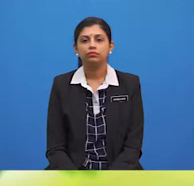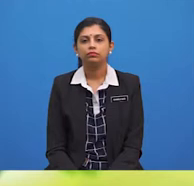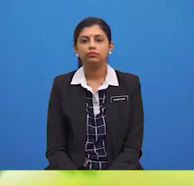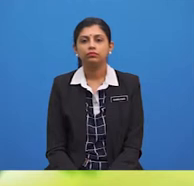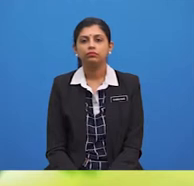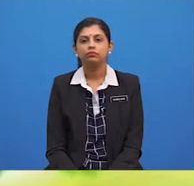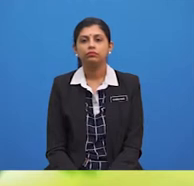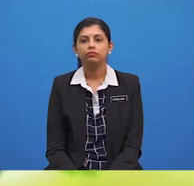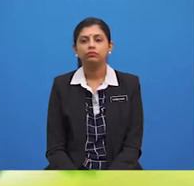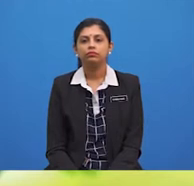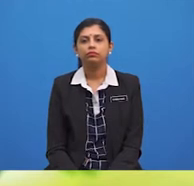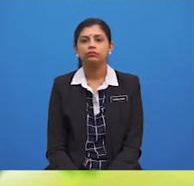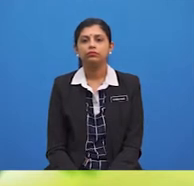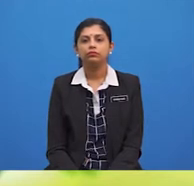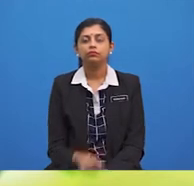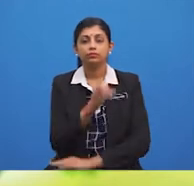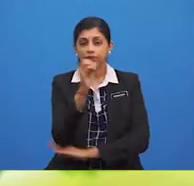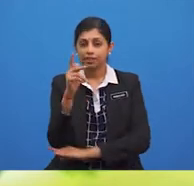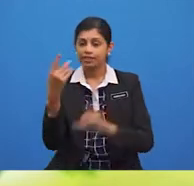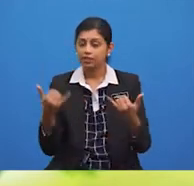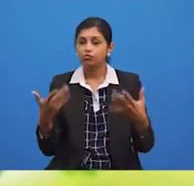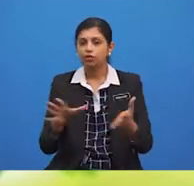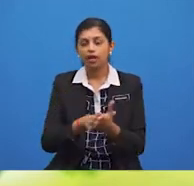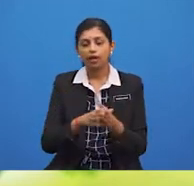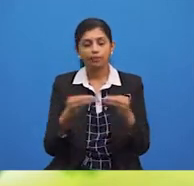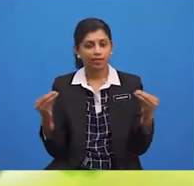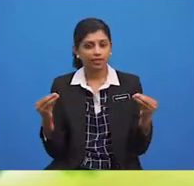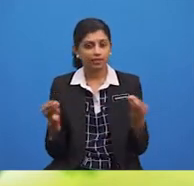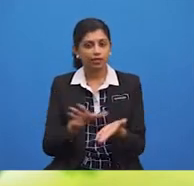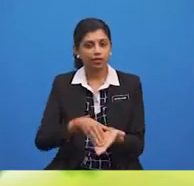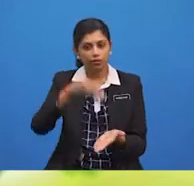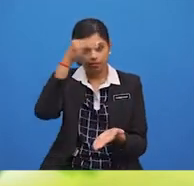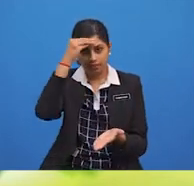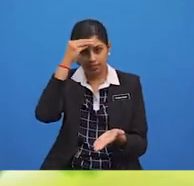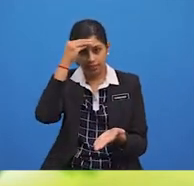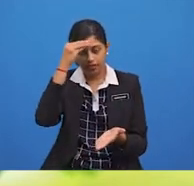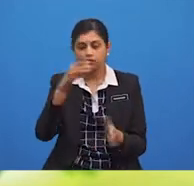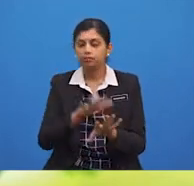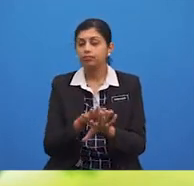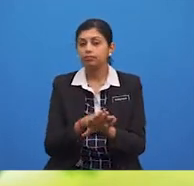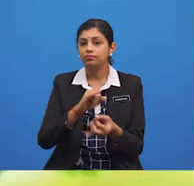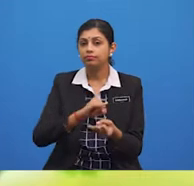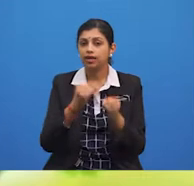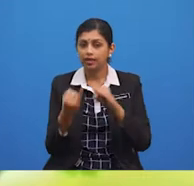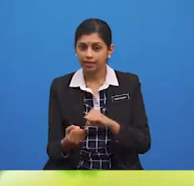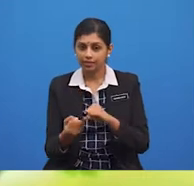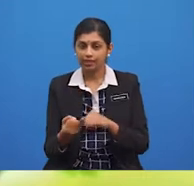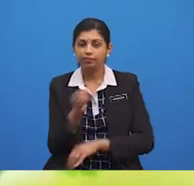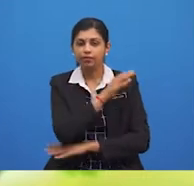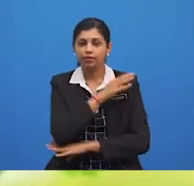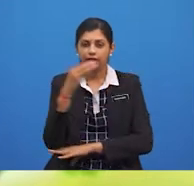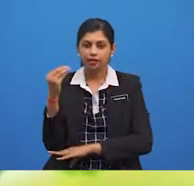Okey, kita telah selesai mempelajari tentang kepelbagaian iklim